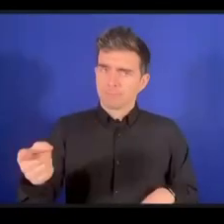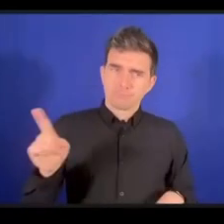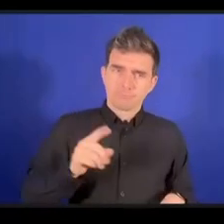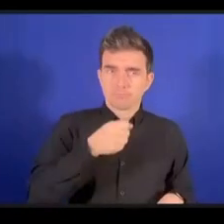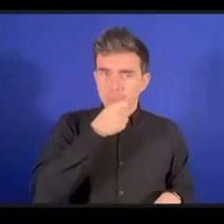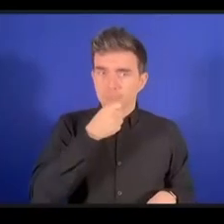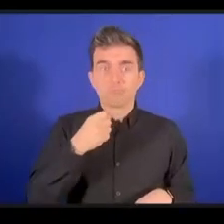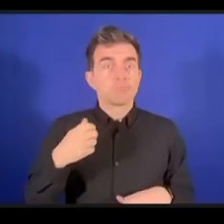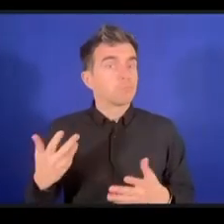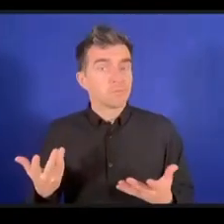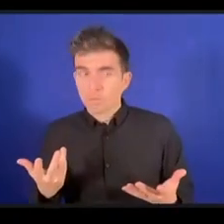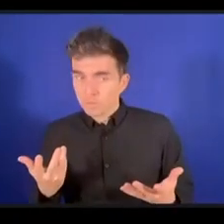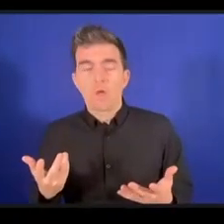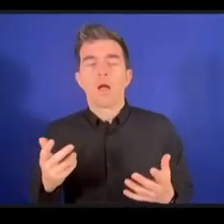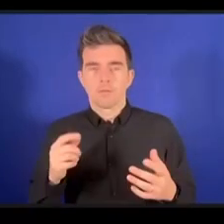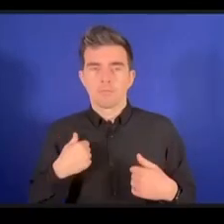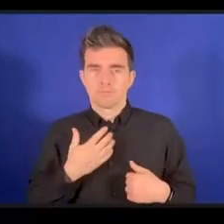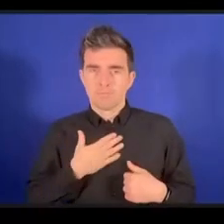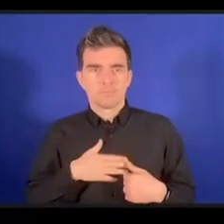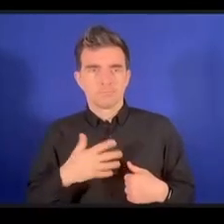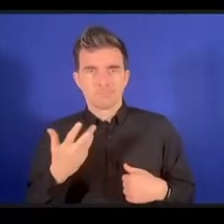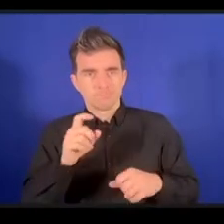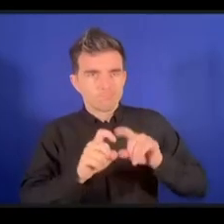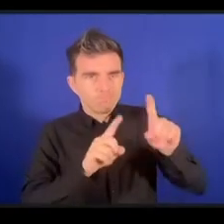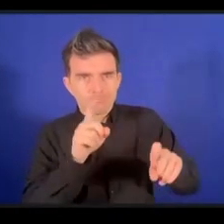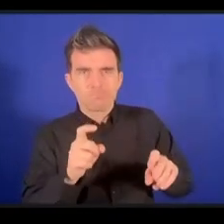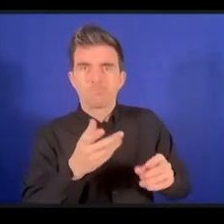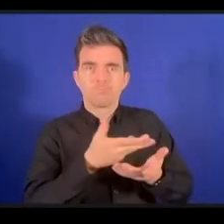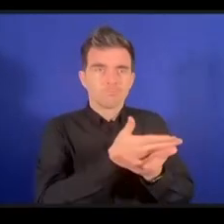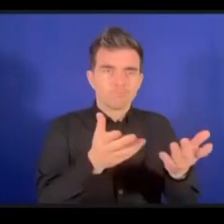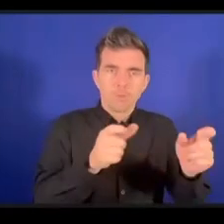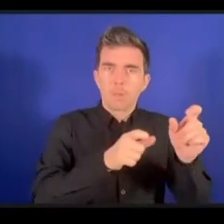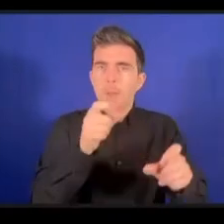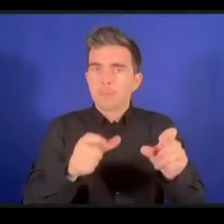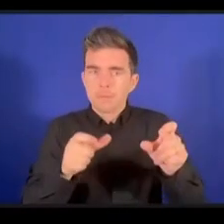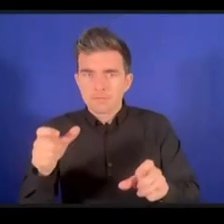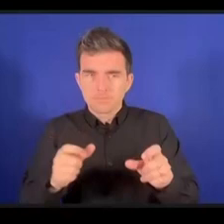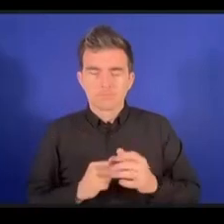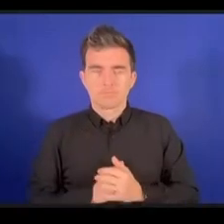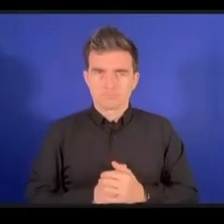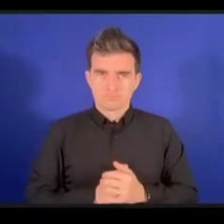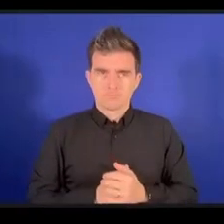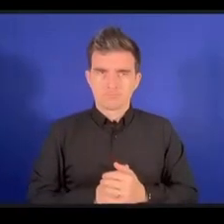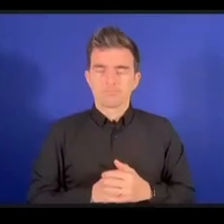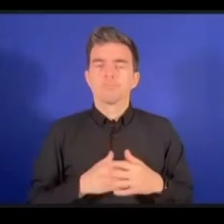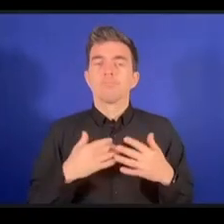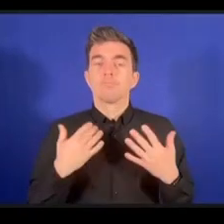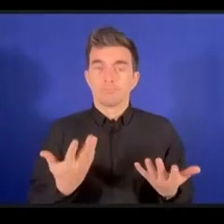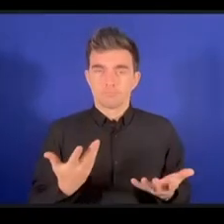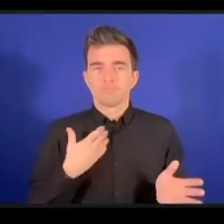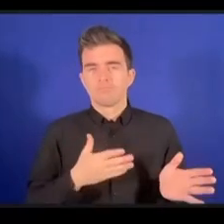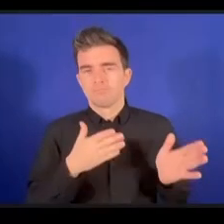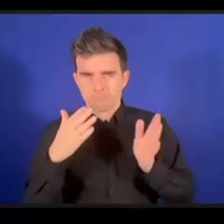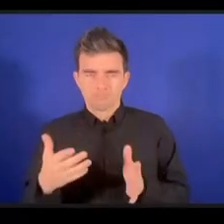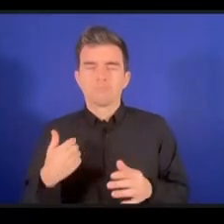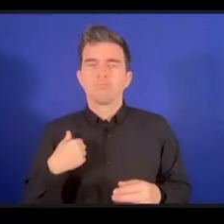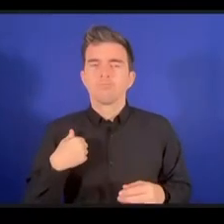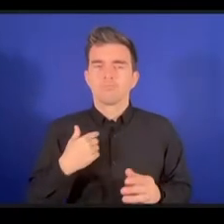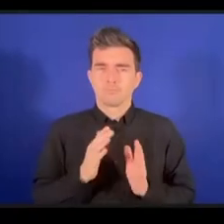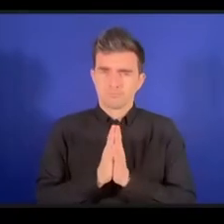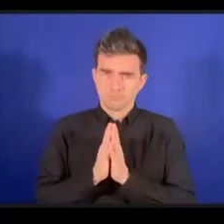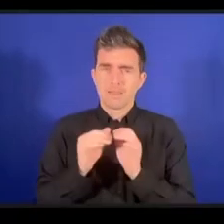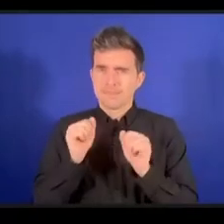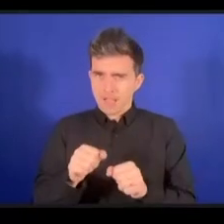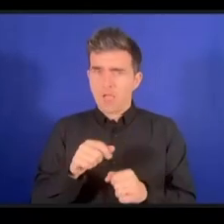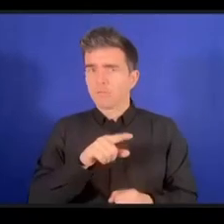没有尚未发言的 DC 的话呢，我们就要开始接受现场听众的提问